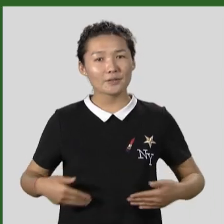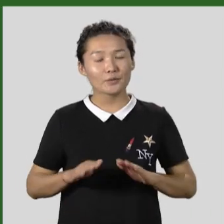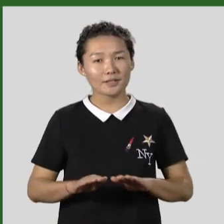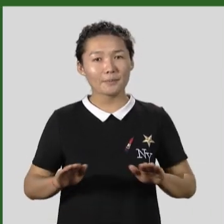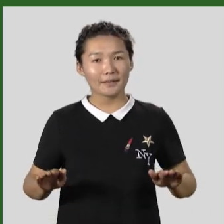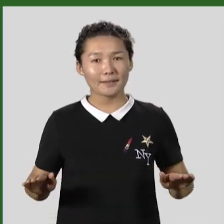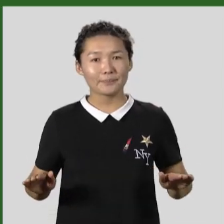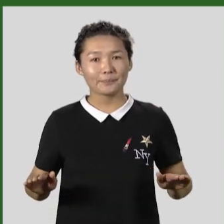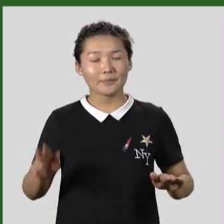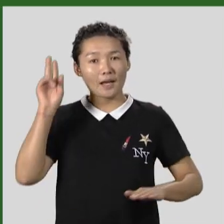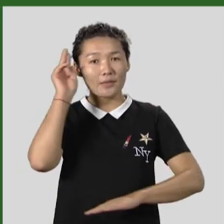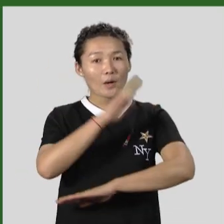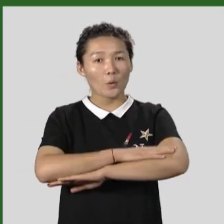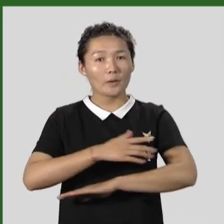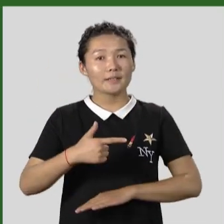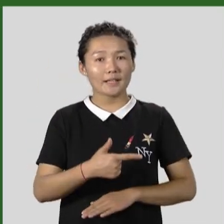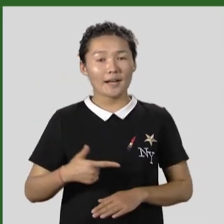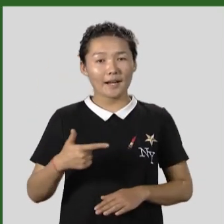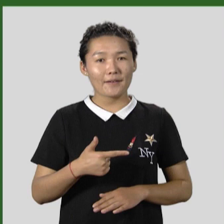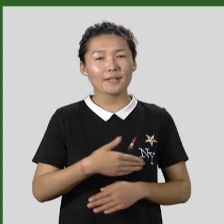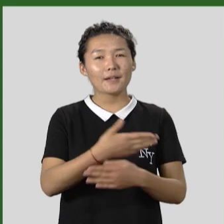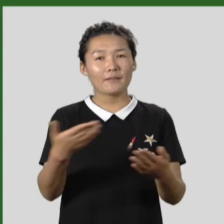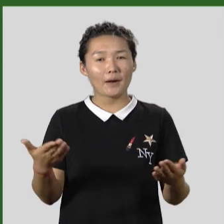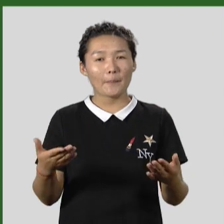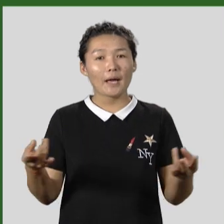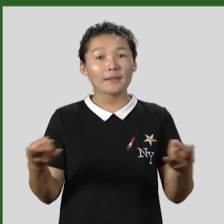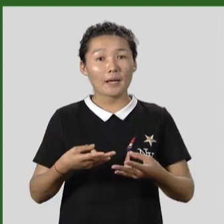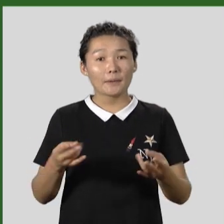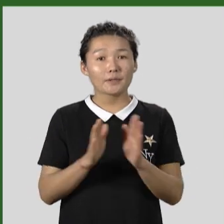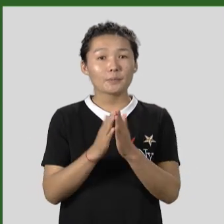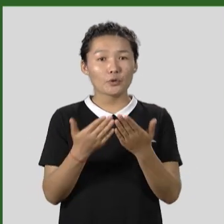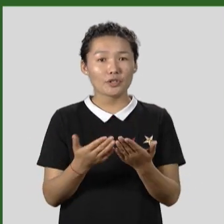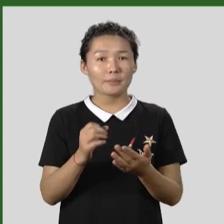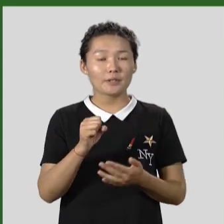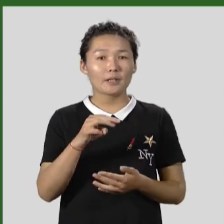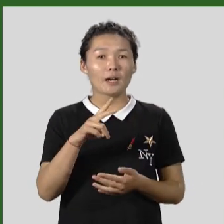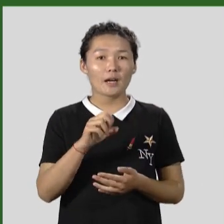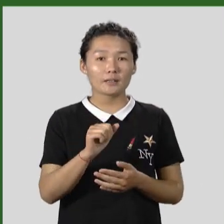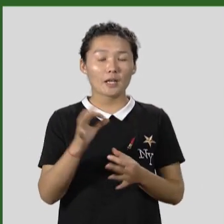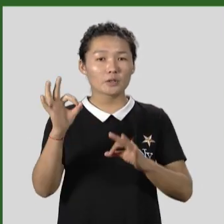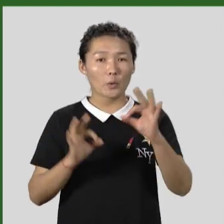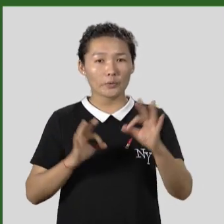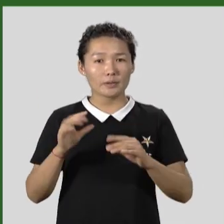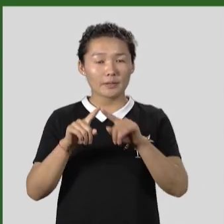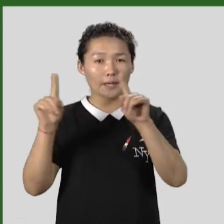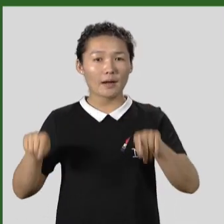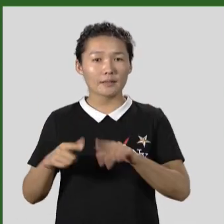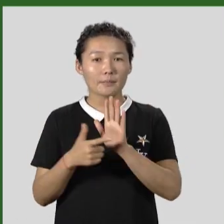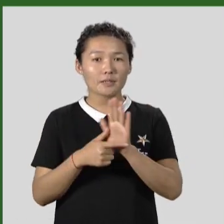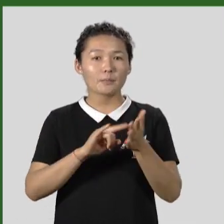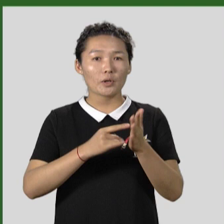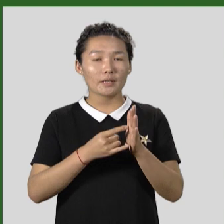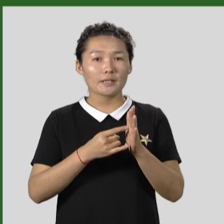Здравствуйте, ребята! На уроках географии вам необходим учебник, атлас с контурными картами 7 класс